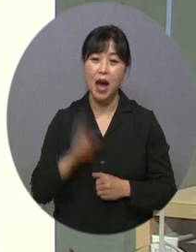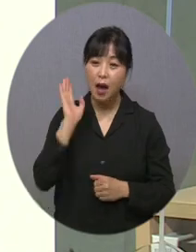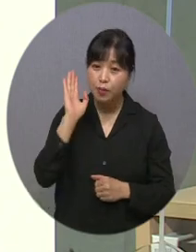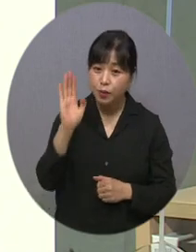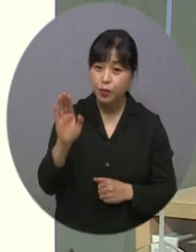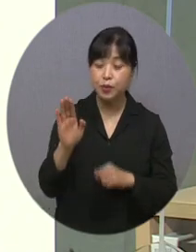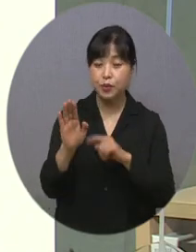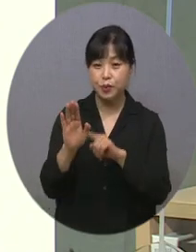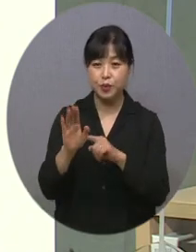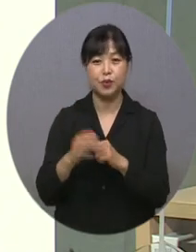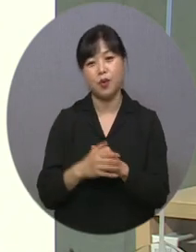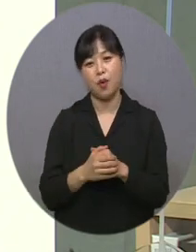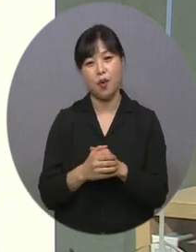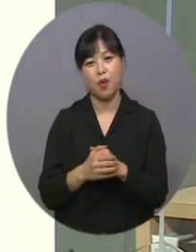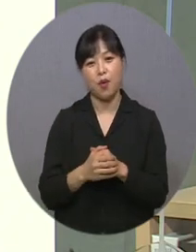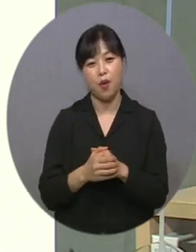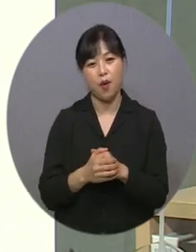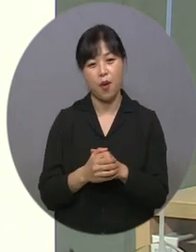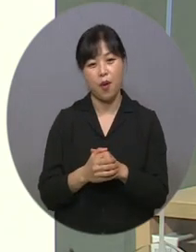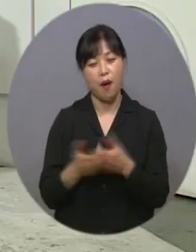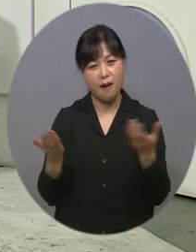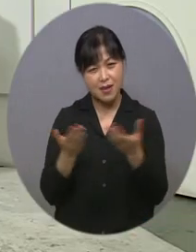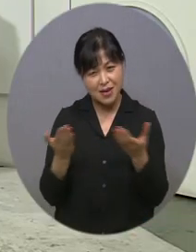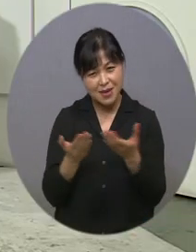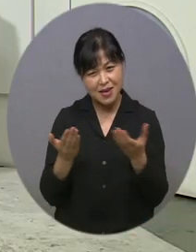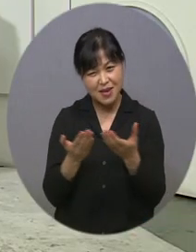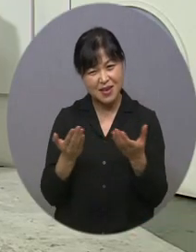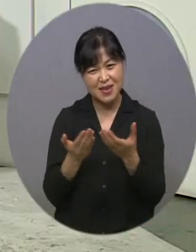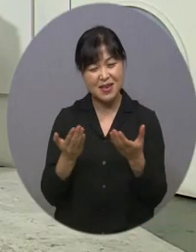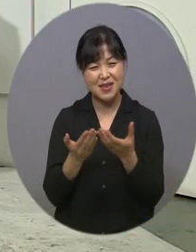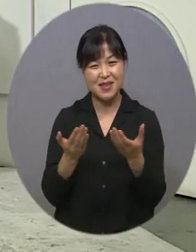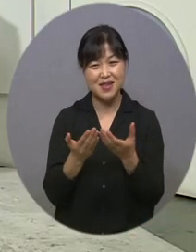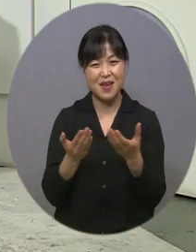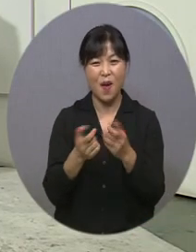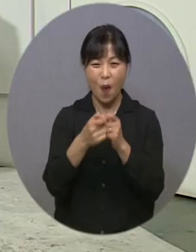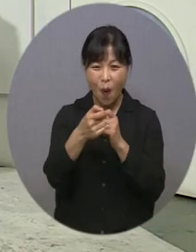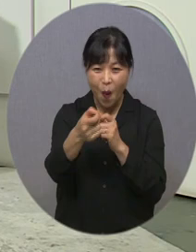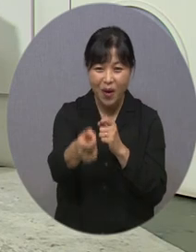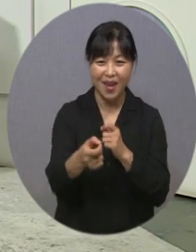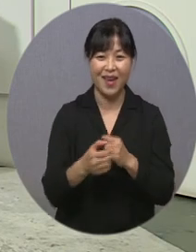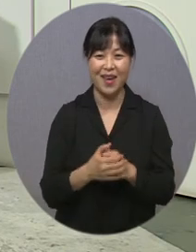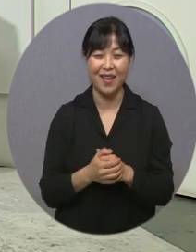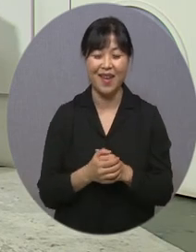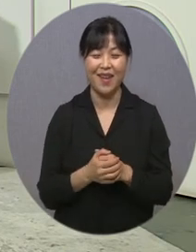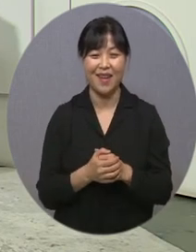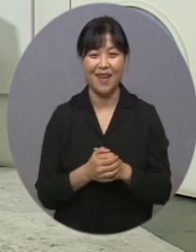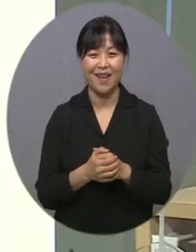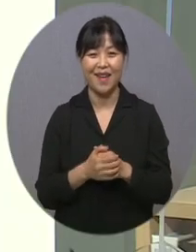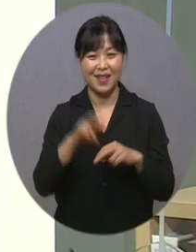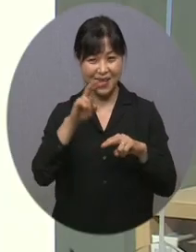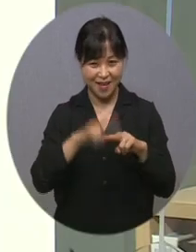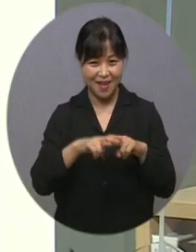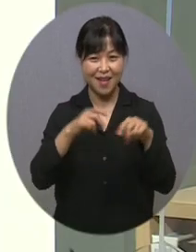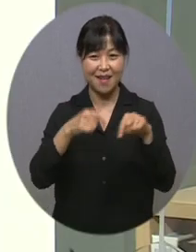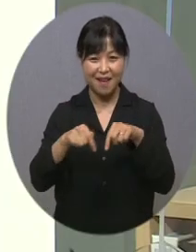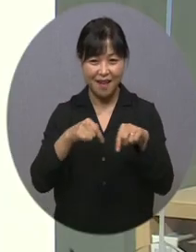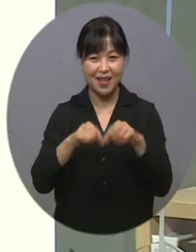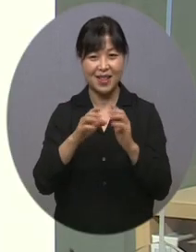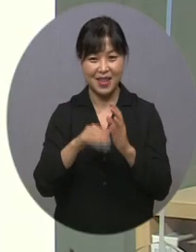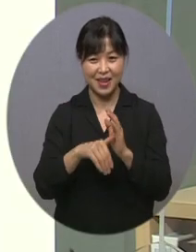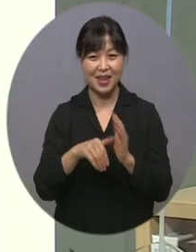앞으로 임기가 이제 창창 많이 남으셨는데 예. 그 임기간 중에 예. 중점적으로